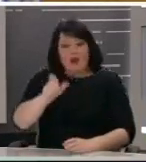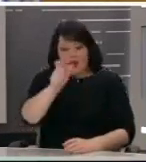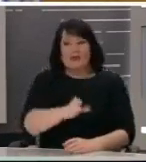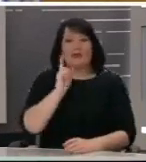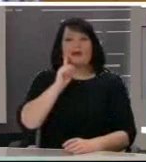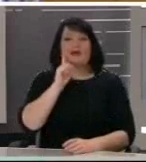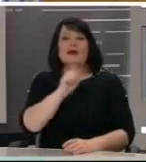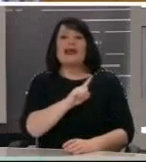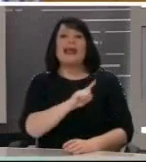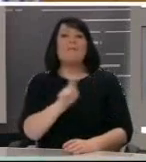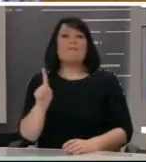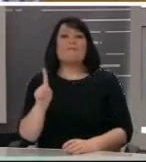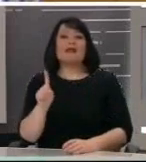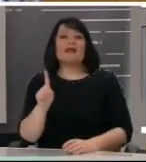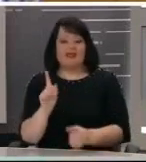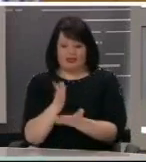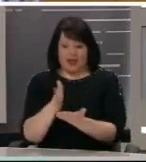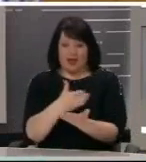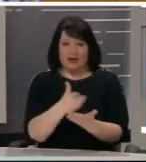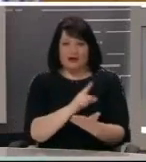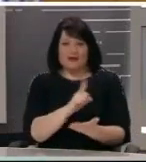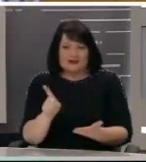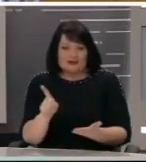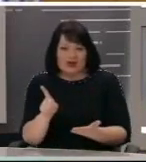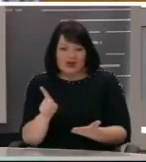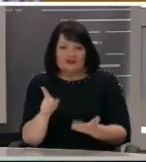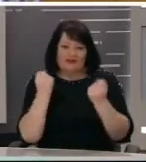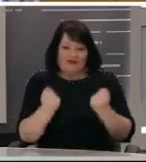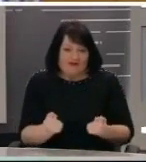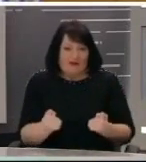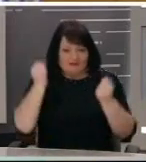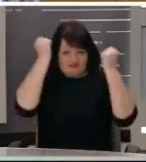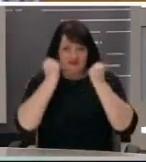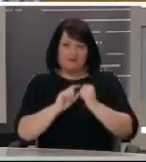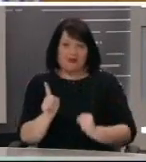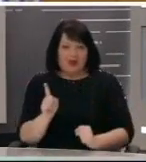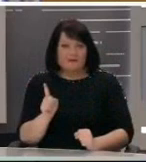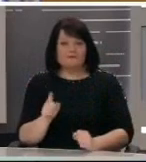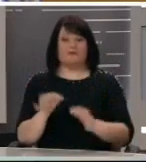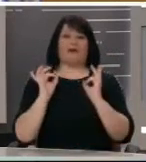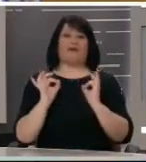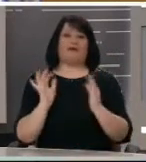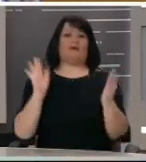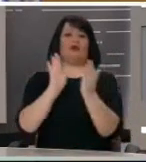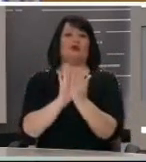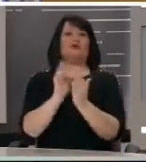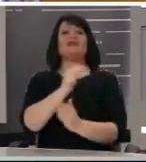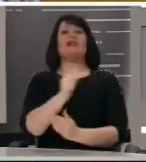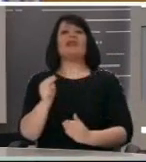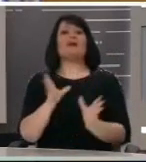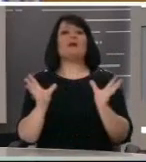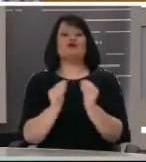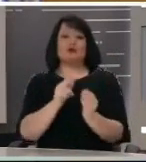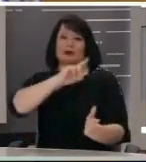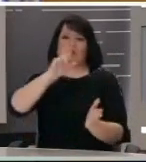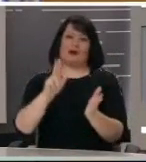από κάθε είδους διακρίσεις σε βάρος τους και βεβαίως να αντιμετωπίσει το ζήτημα της